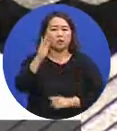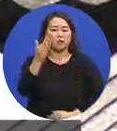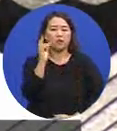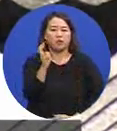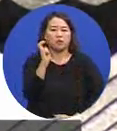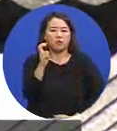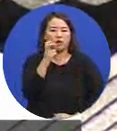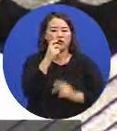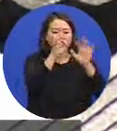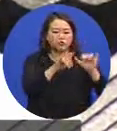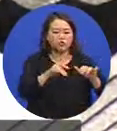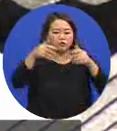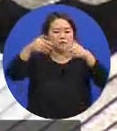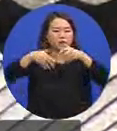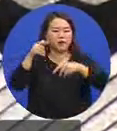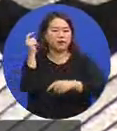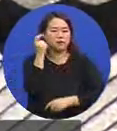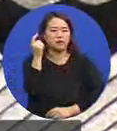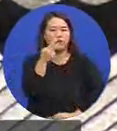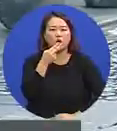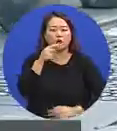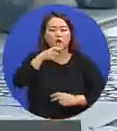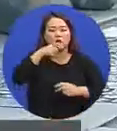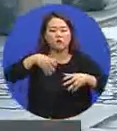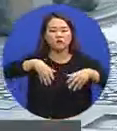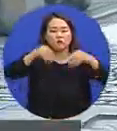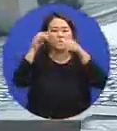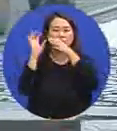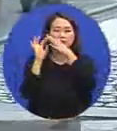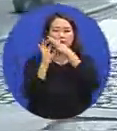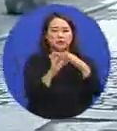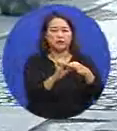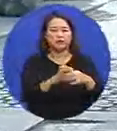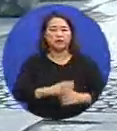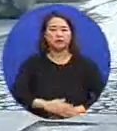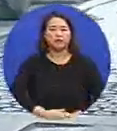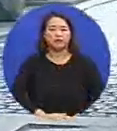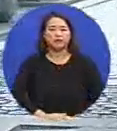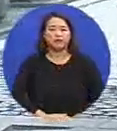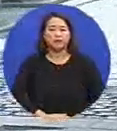뚜렷한 눈, 비 소식 없이 건조한 날씨가 이어지겠습니다.